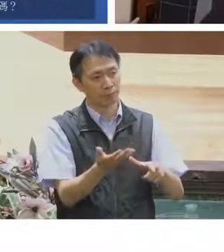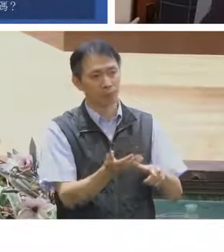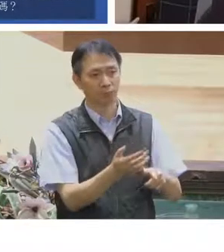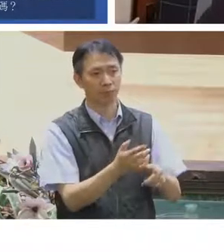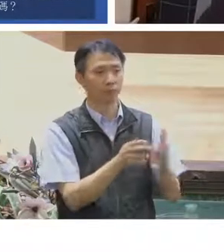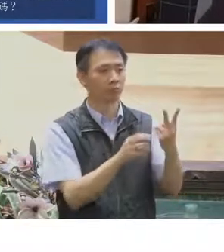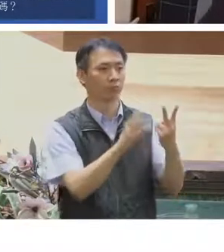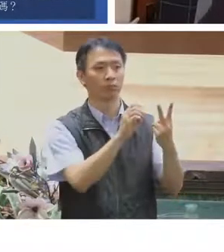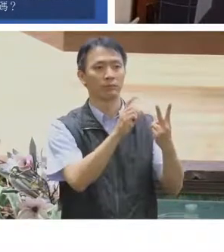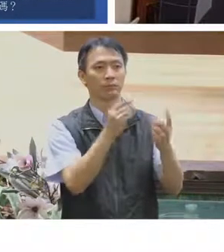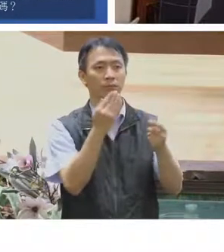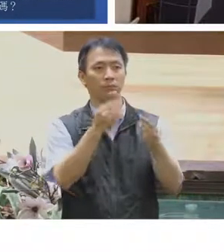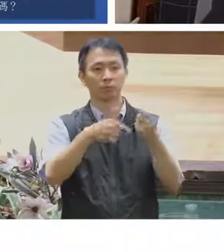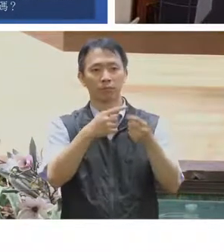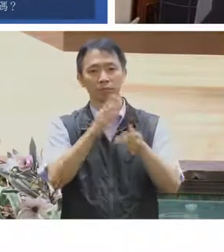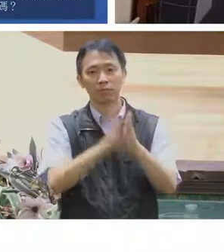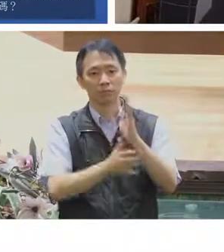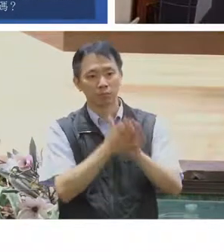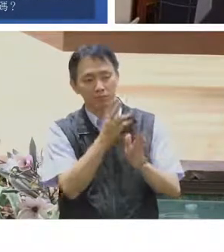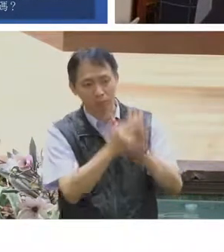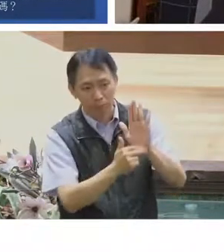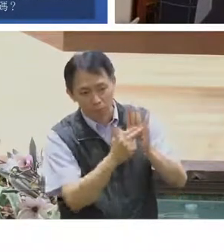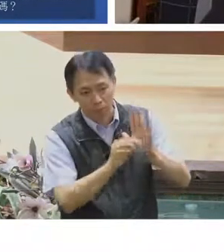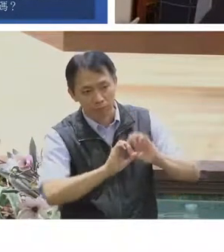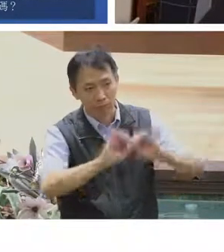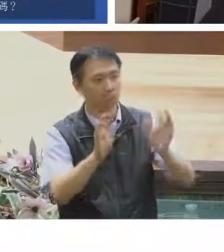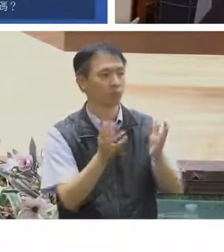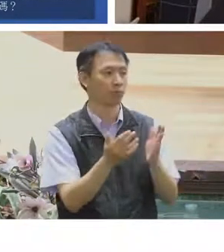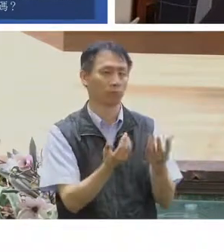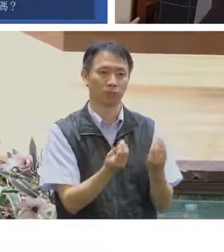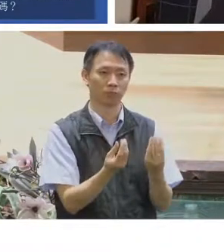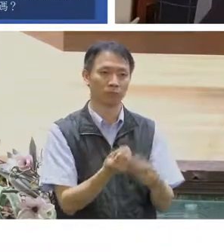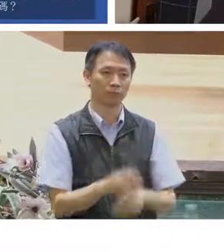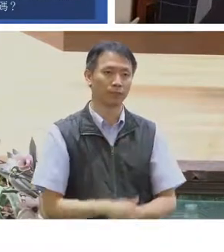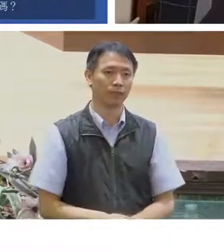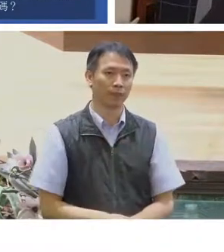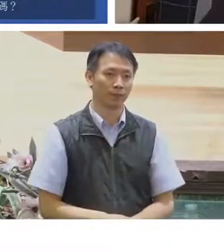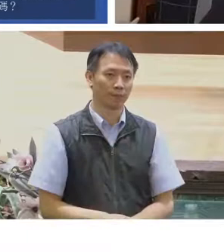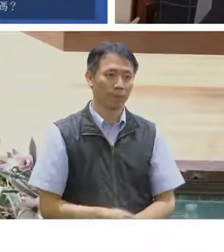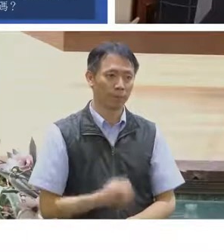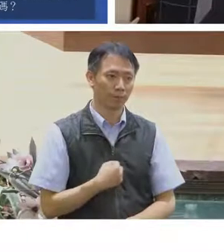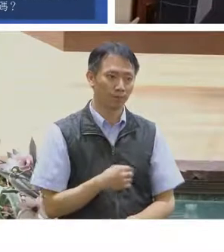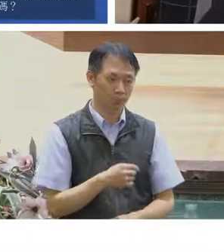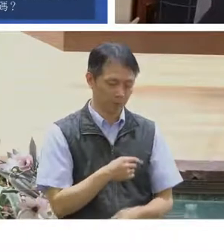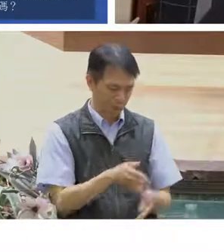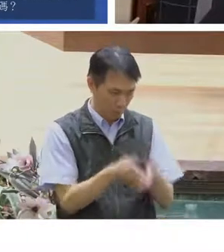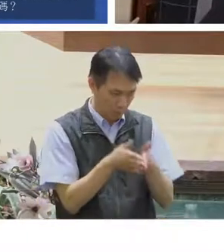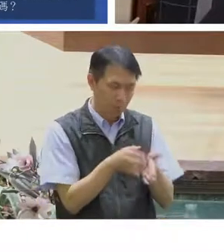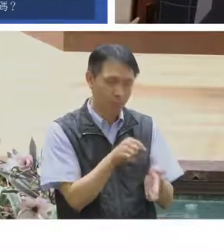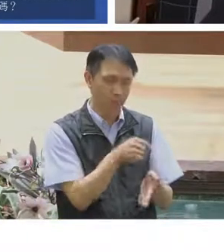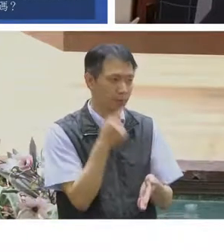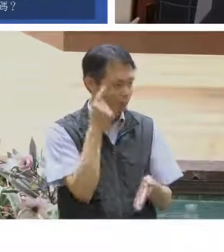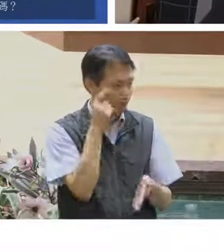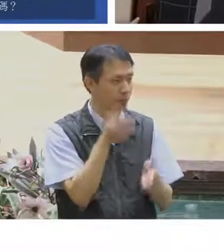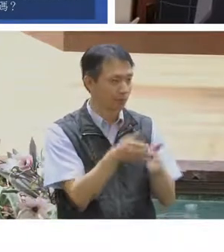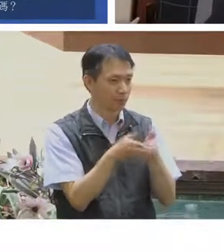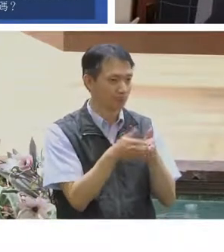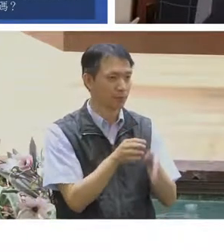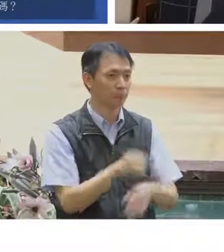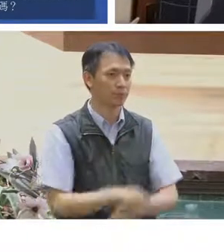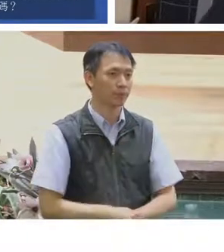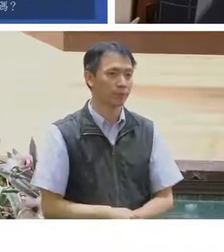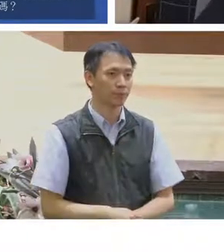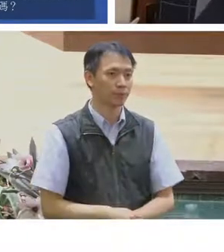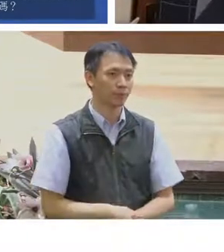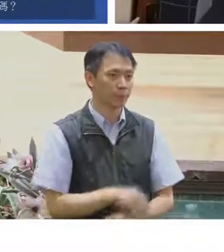更加没有这个动力，也不想再太多去提这件事情。但是我觉得是有这个需要把当时学到的经验